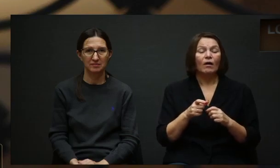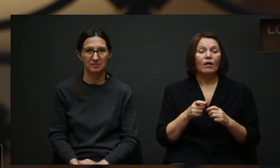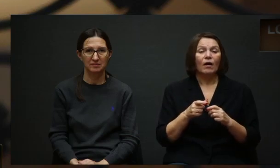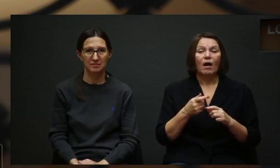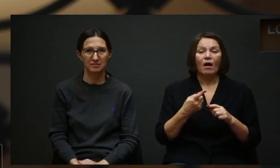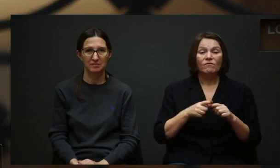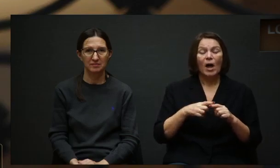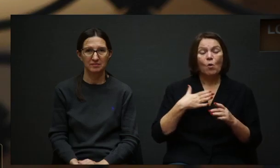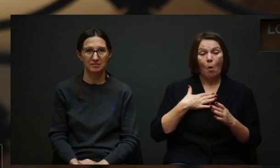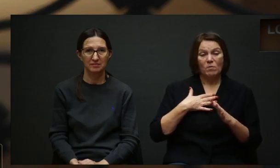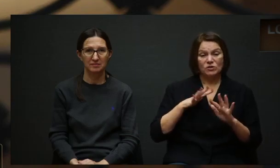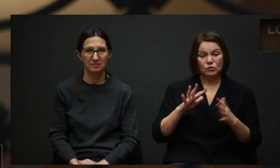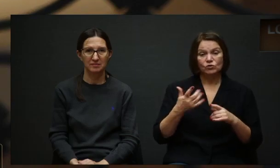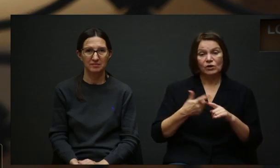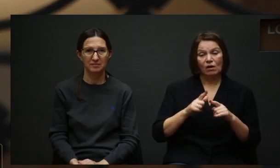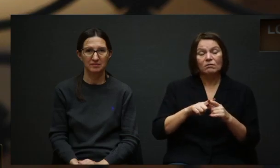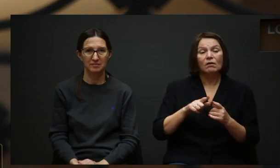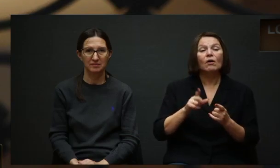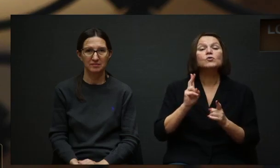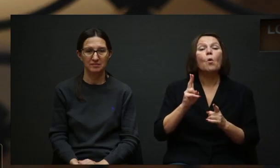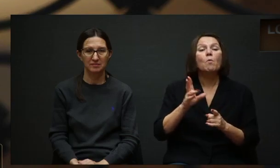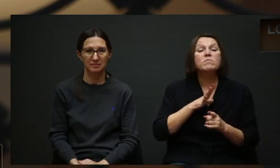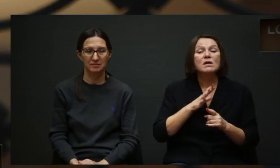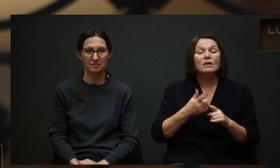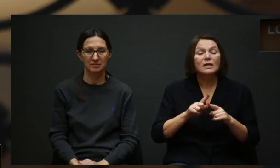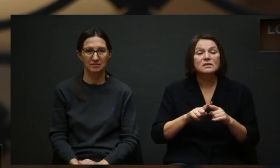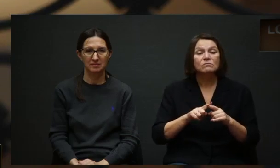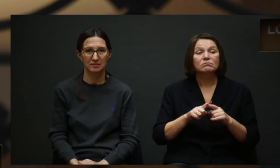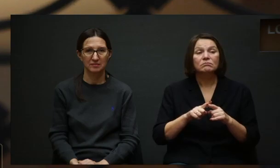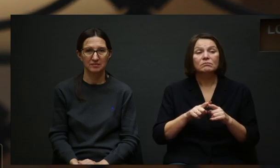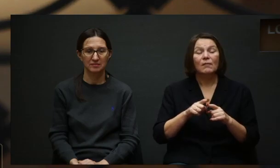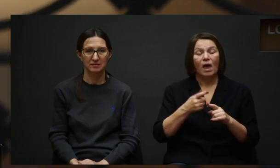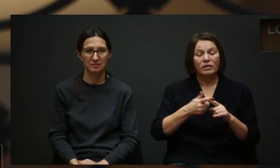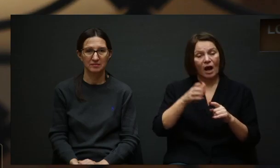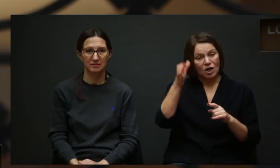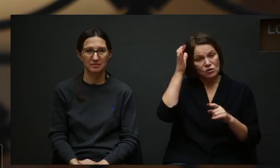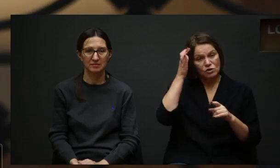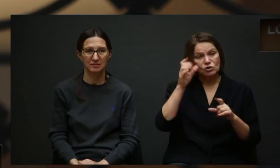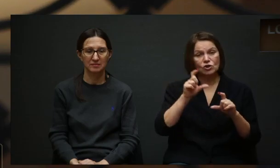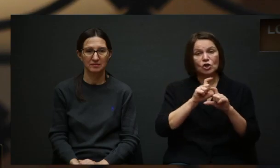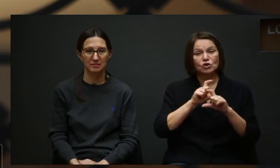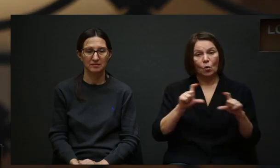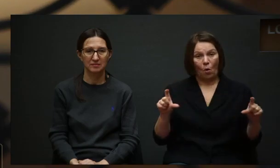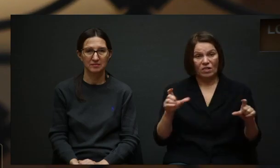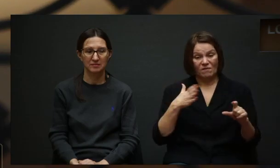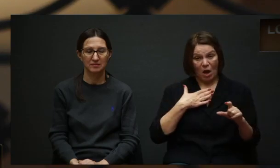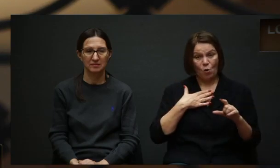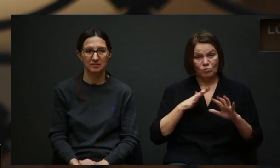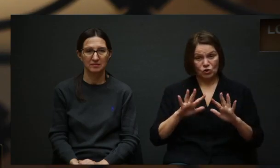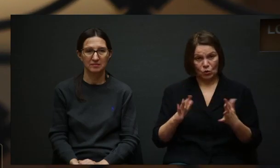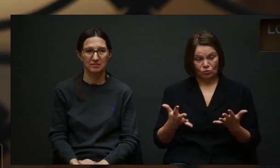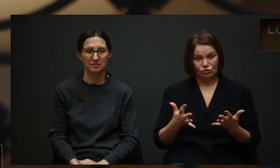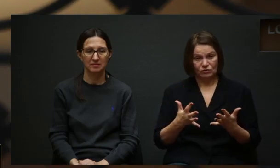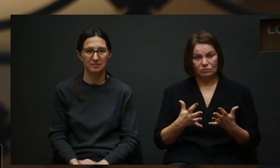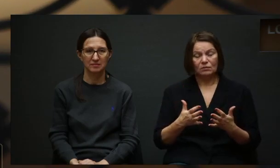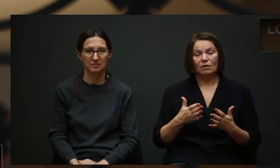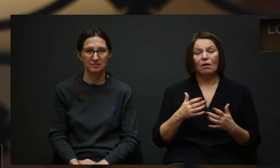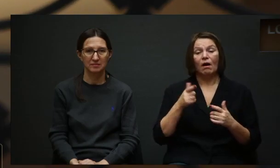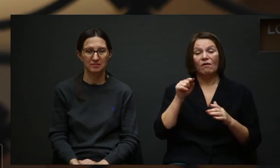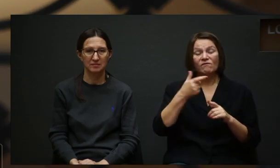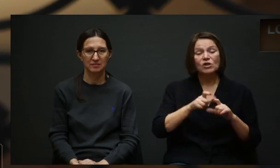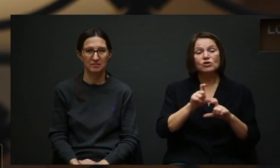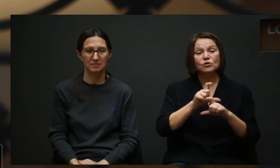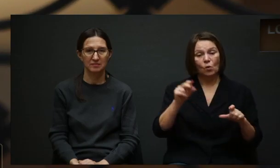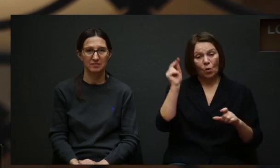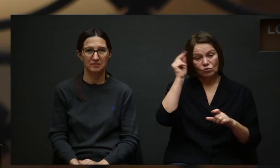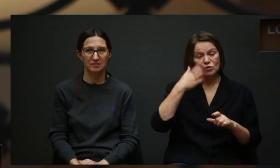моем случае выступала академическая художественная школа, в которой учился, как вот я сказал, мой папа, папа